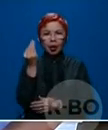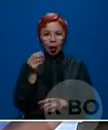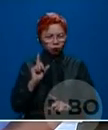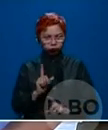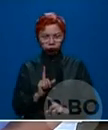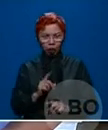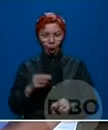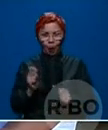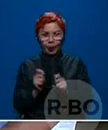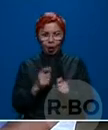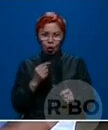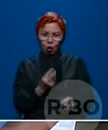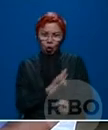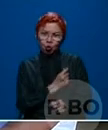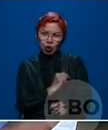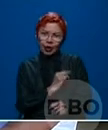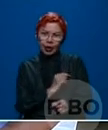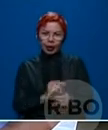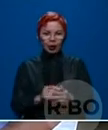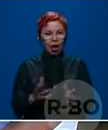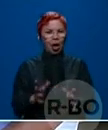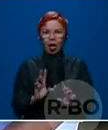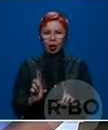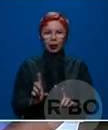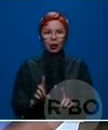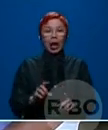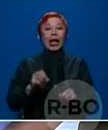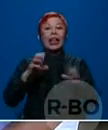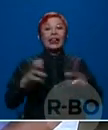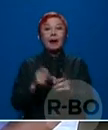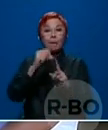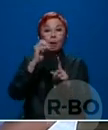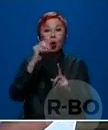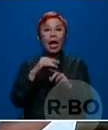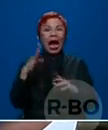dan merugikan Warga Jakarta timora akan kita optimalkan